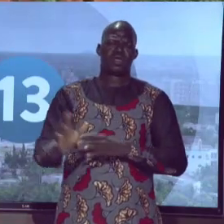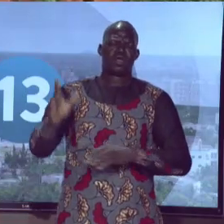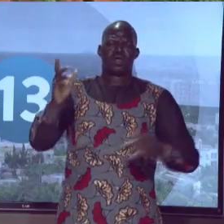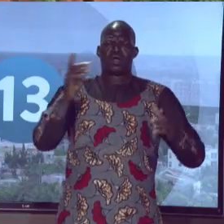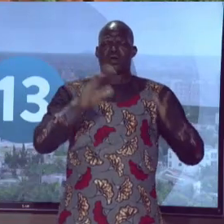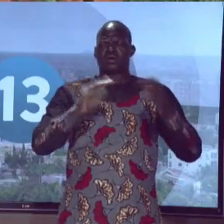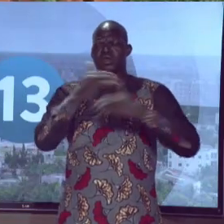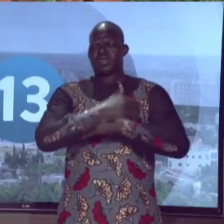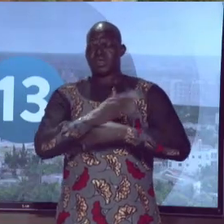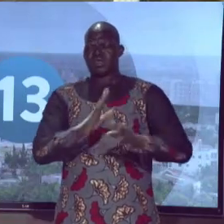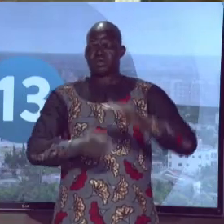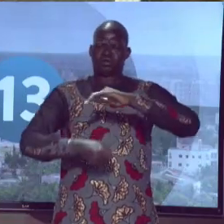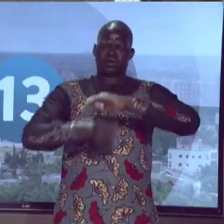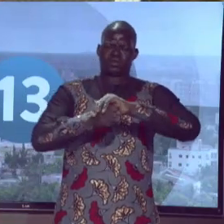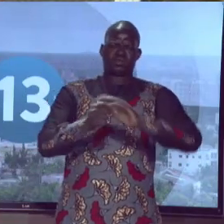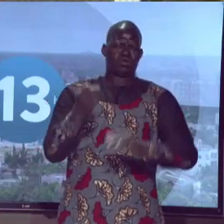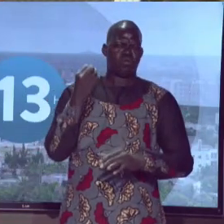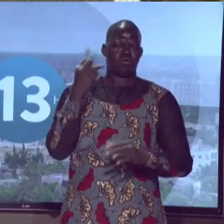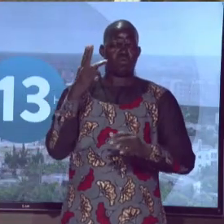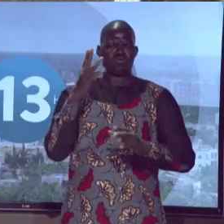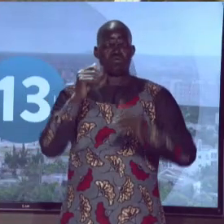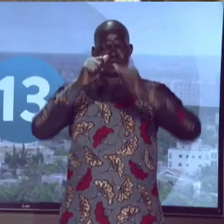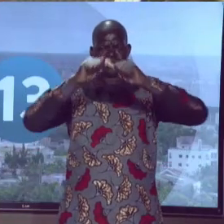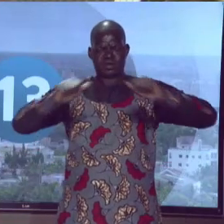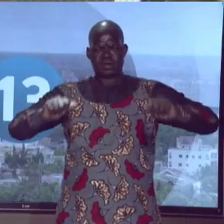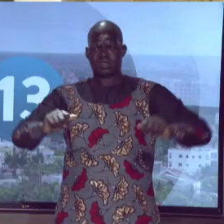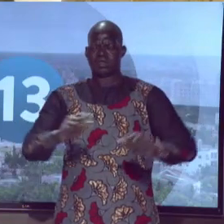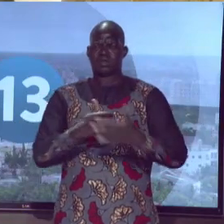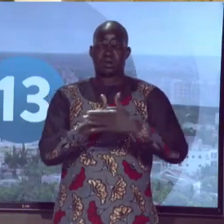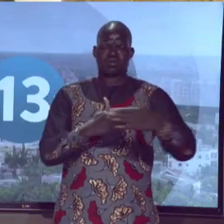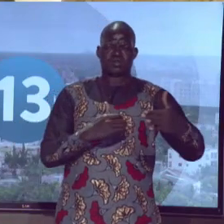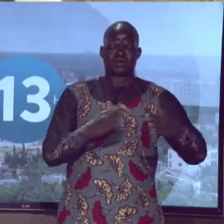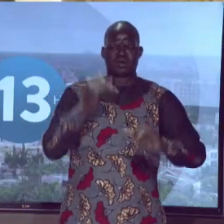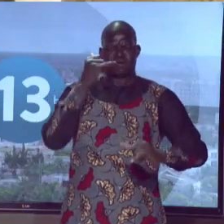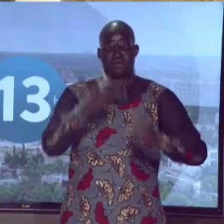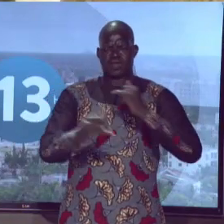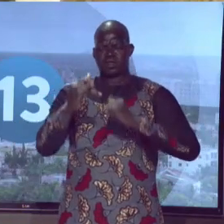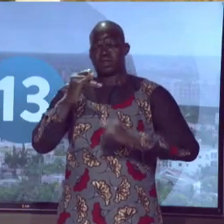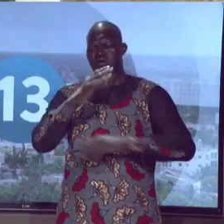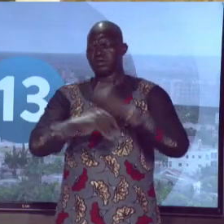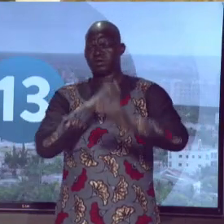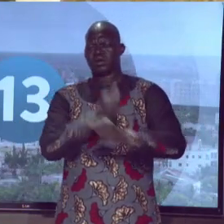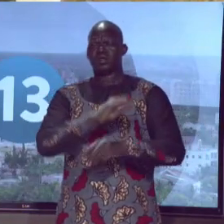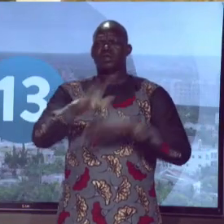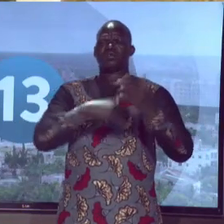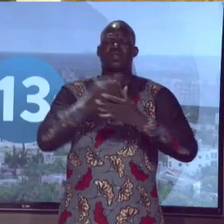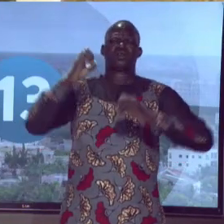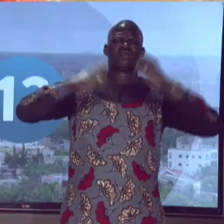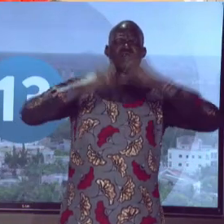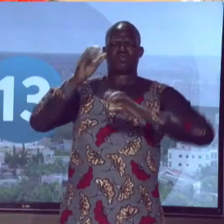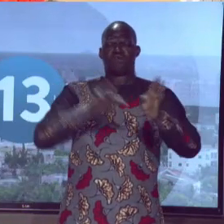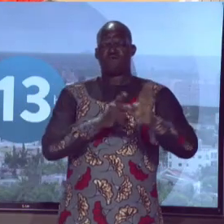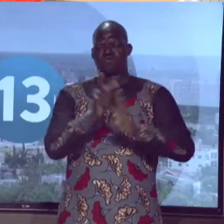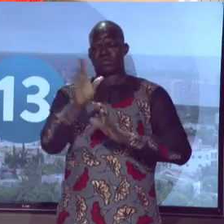bâtiment se cache une douzaine d'ateliers. La précédente cohorte est en fin de cycle et le centre d'évaluation et de